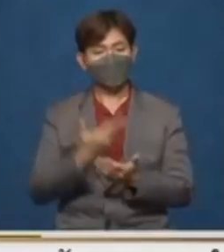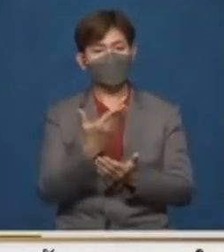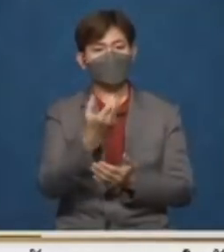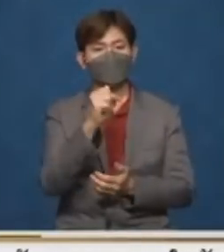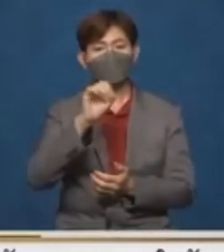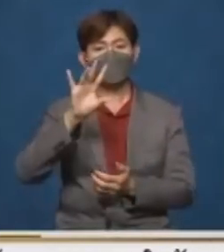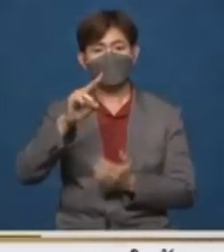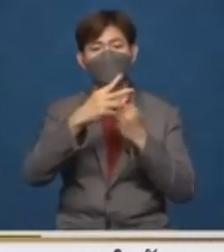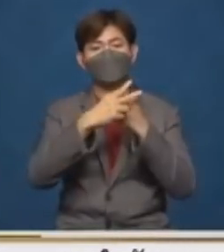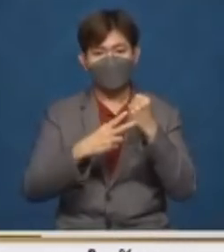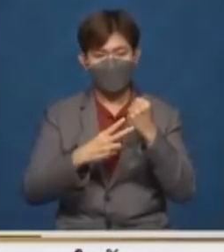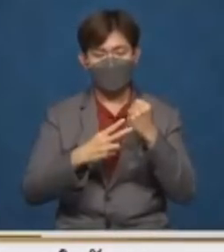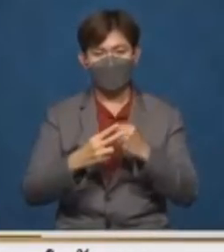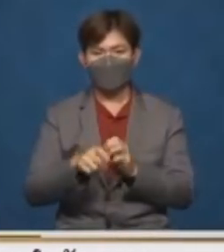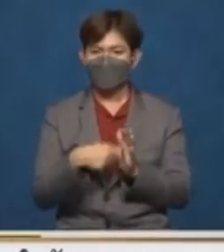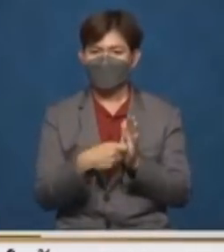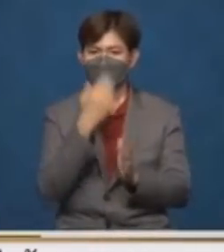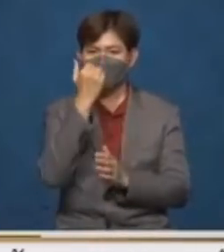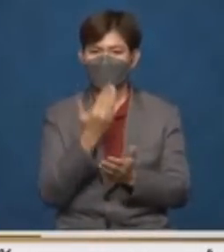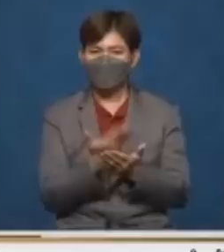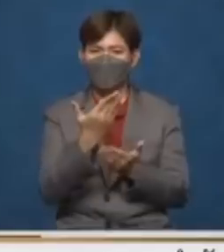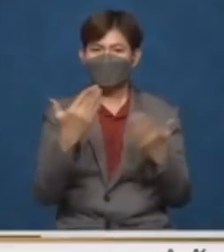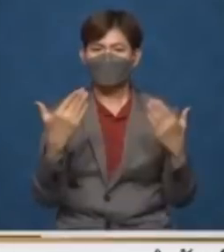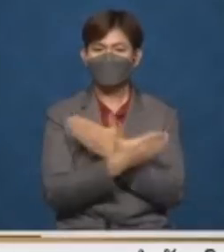ครัปทานครับทำไมไม่เลือก Alcinofoten NS